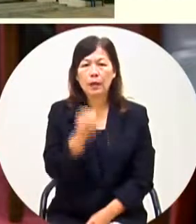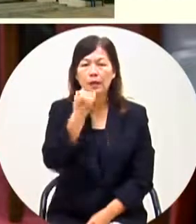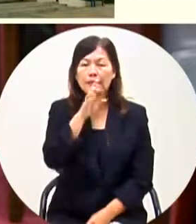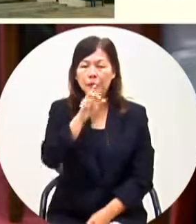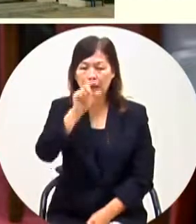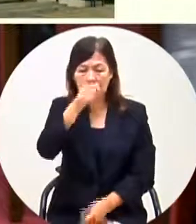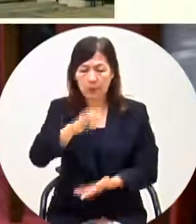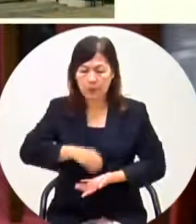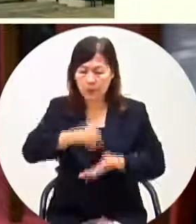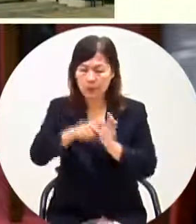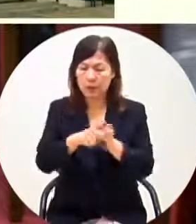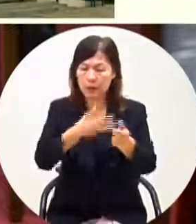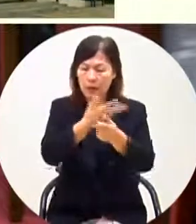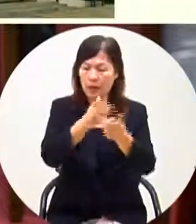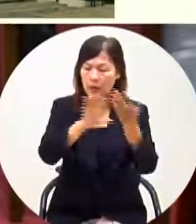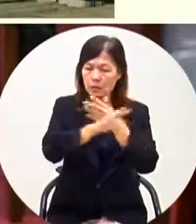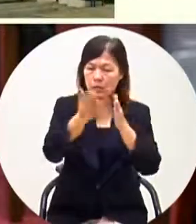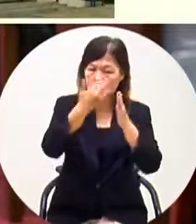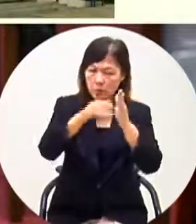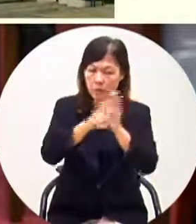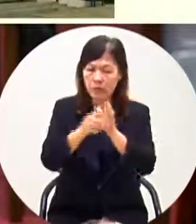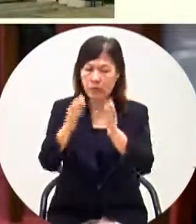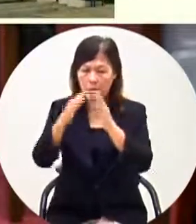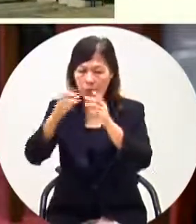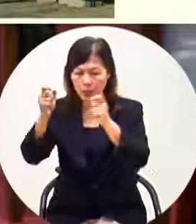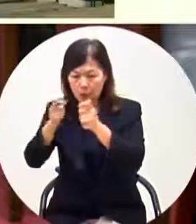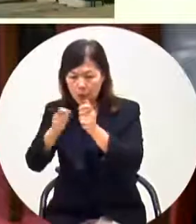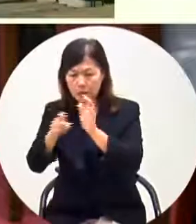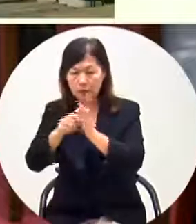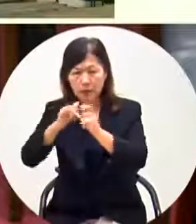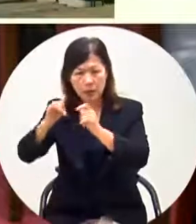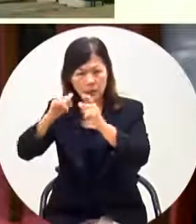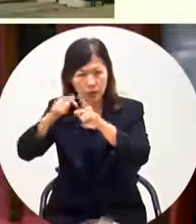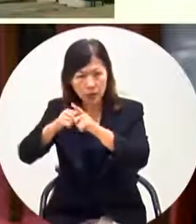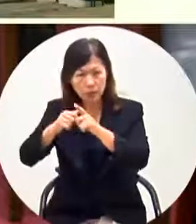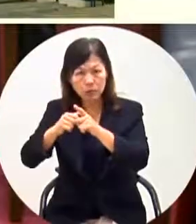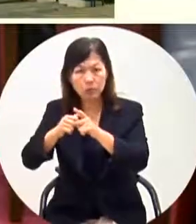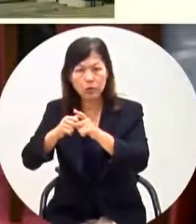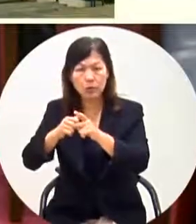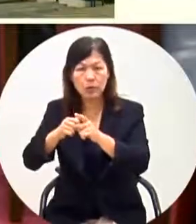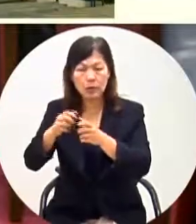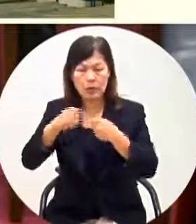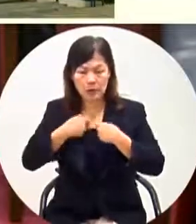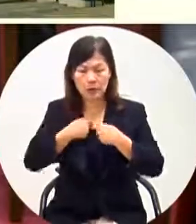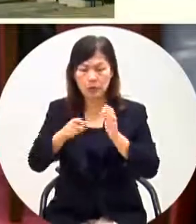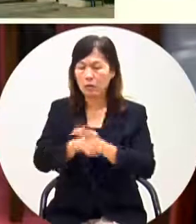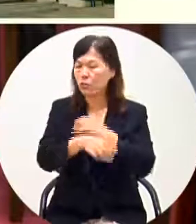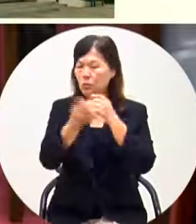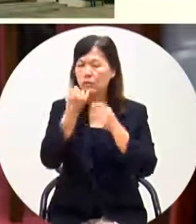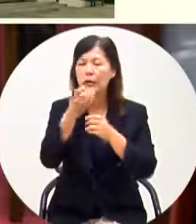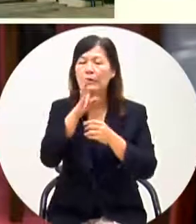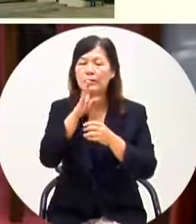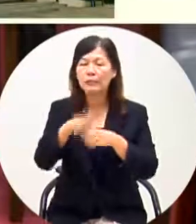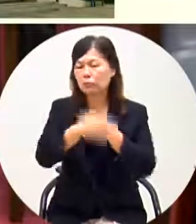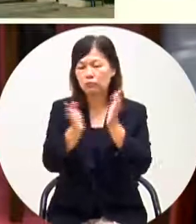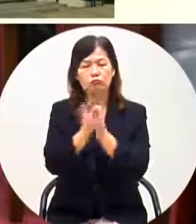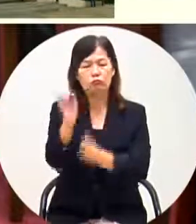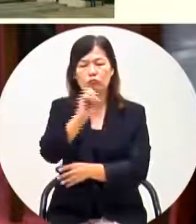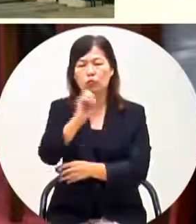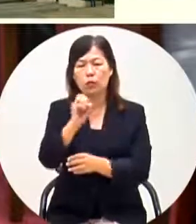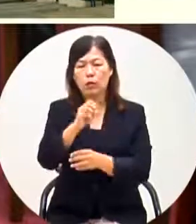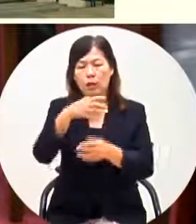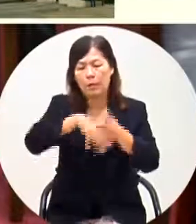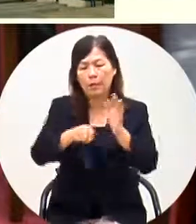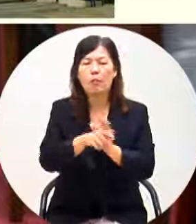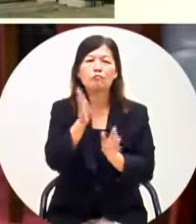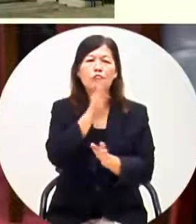校临近社区使用，但是完全没有，完全没有，来对的期望。有啦，还有一挂高雄在